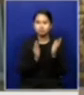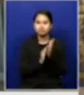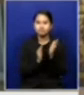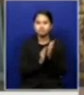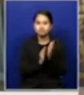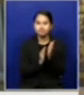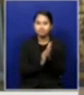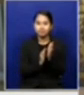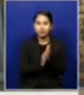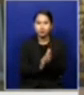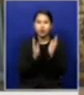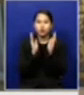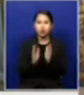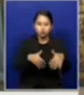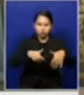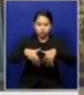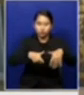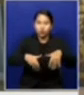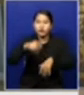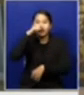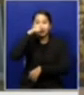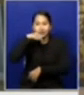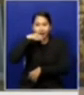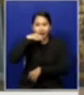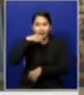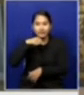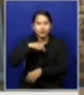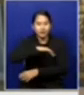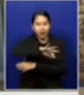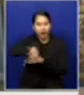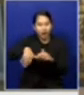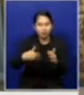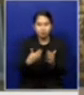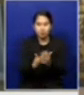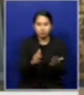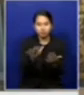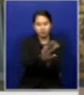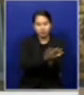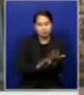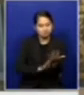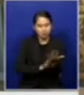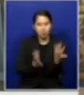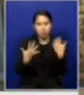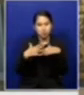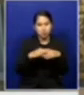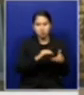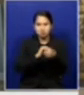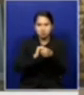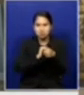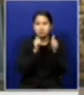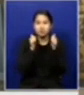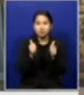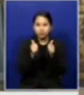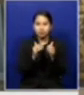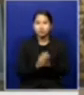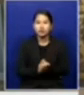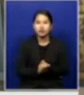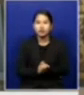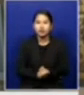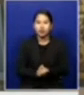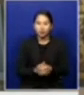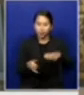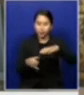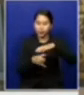พี่น้องประชาชนคนไทยทั้งประเทศที่ให้ความร่วมมือเป็นอย่างดีไม่ว่าจะเป็นการอยู่บ้านหยุ